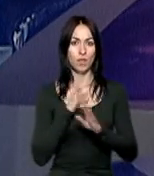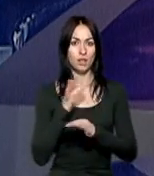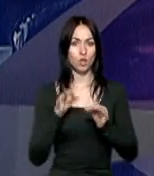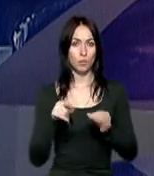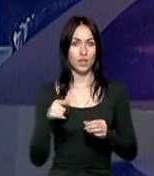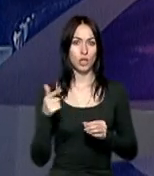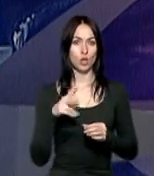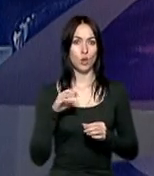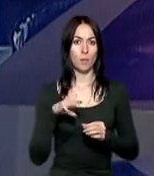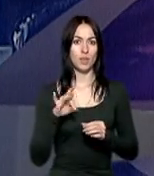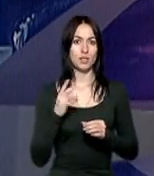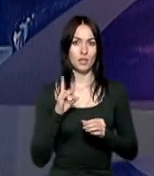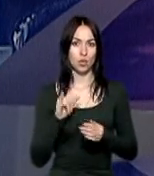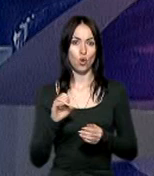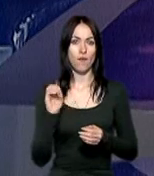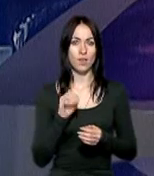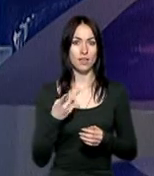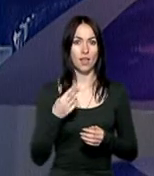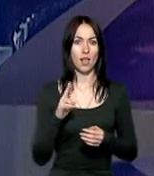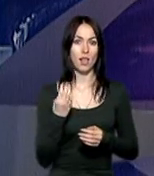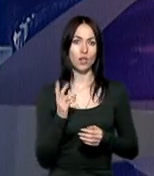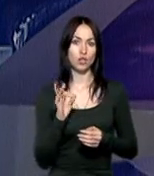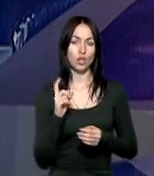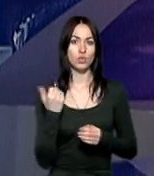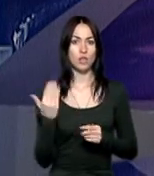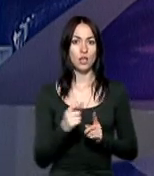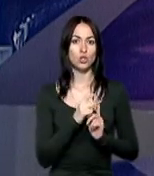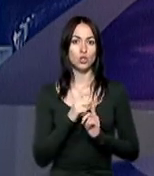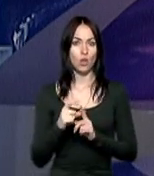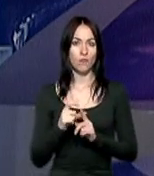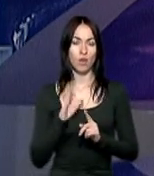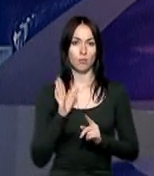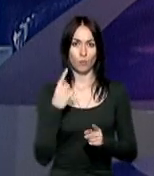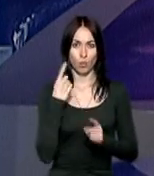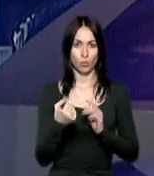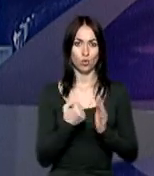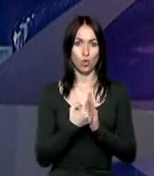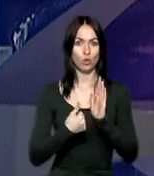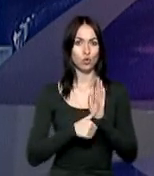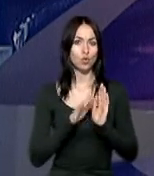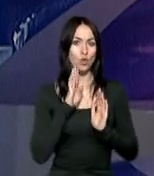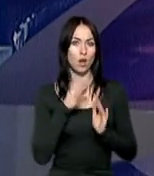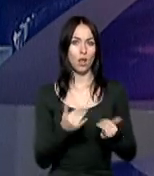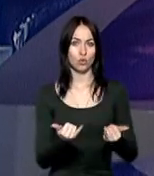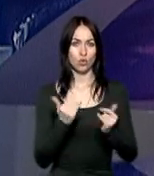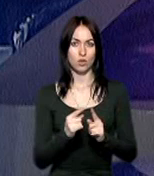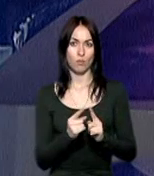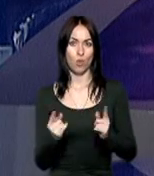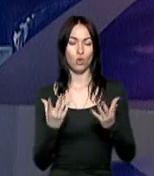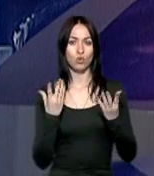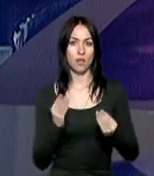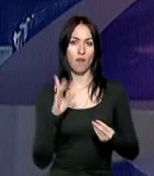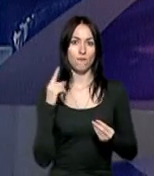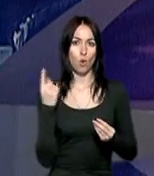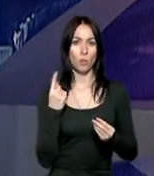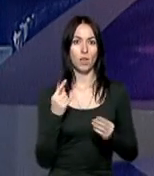синоптикиня гідрометцентру Євгенія Ляшенко. За її словами, діятиме попередження до 6 ранку. Сьогодні протягом дня в